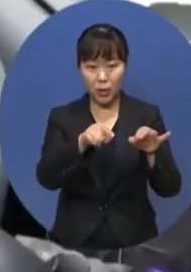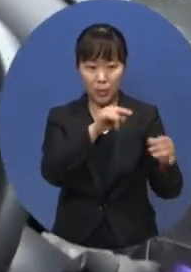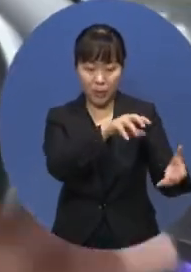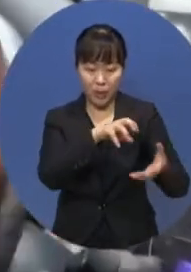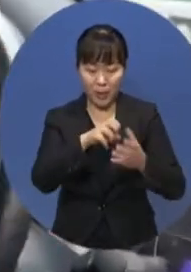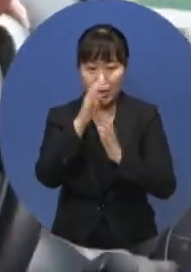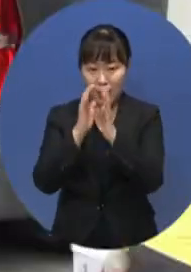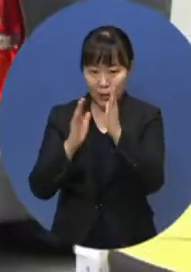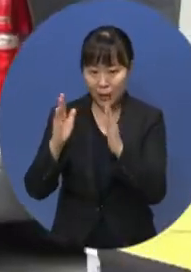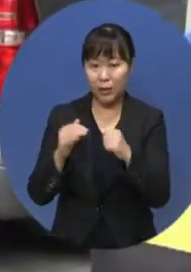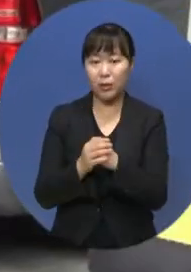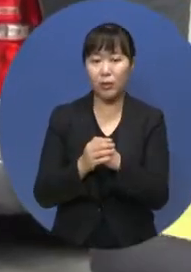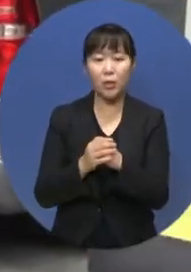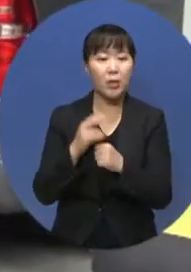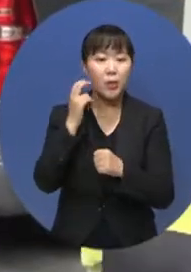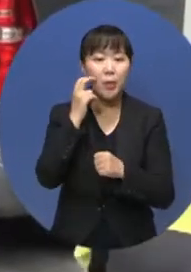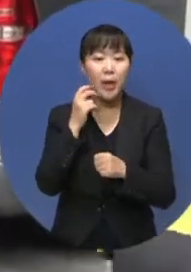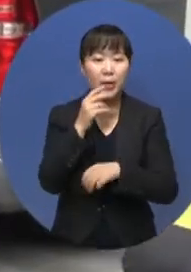전달받은 야채들을